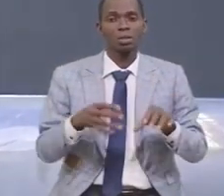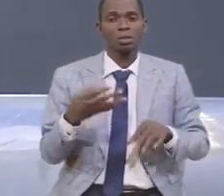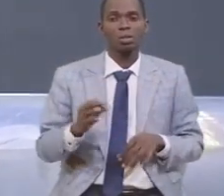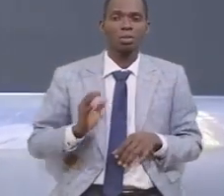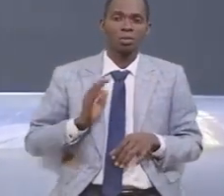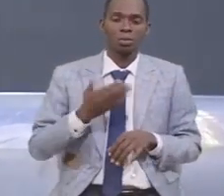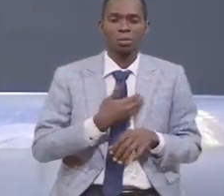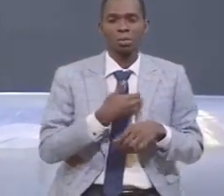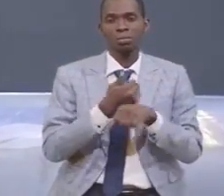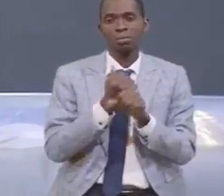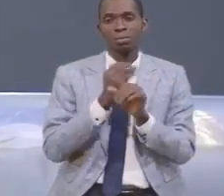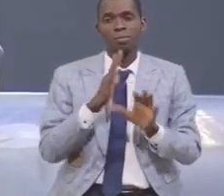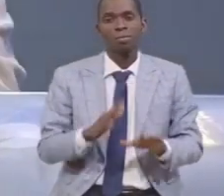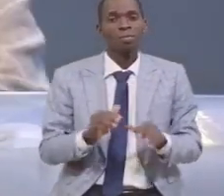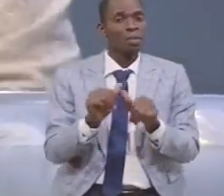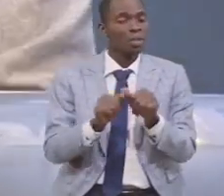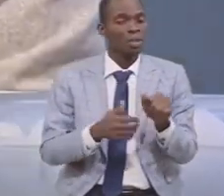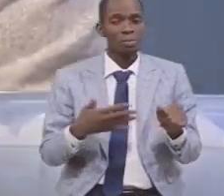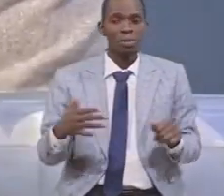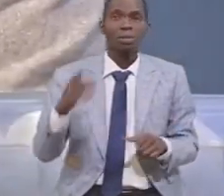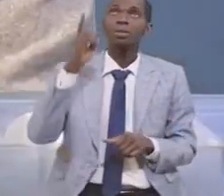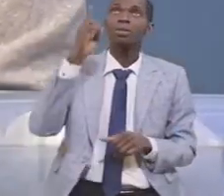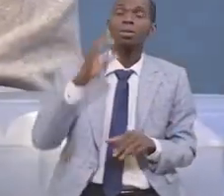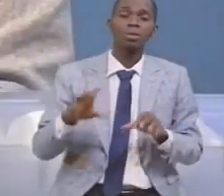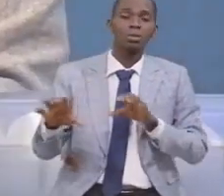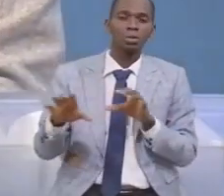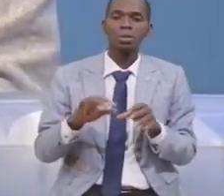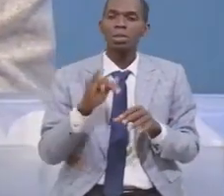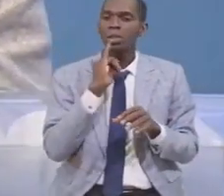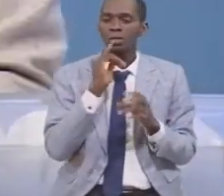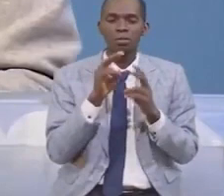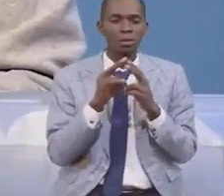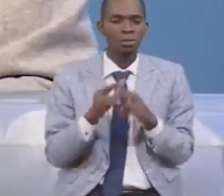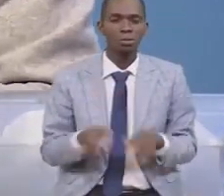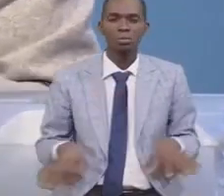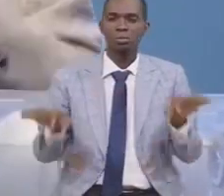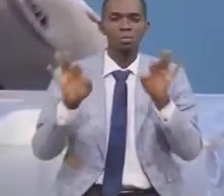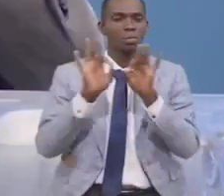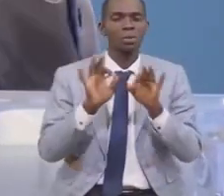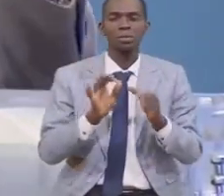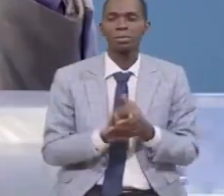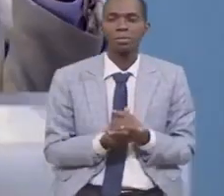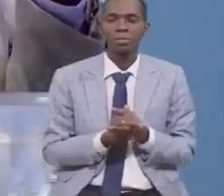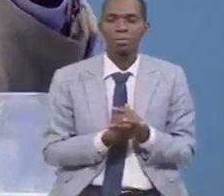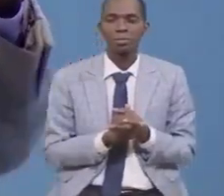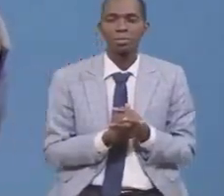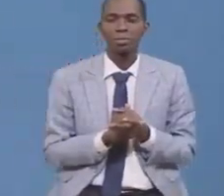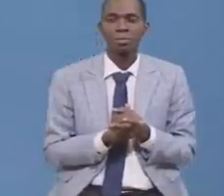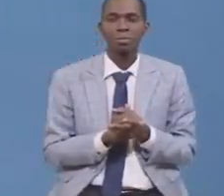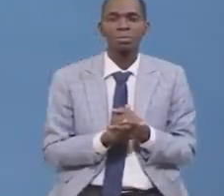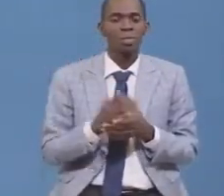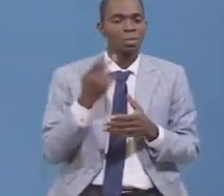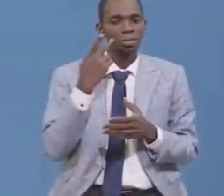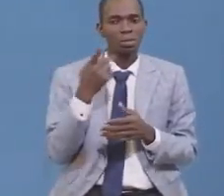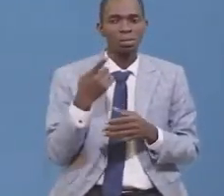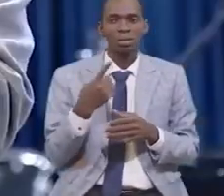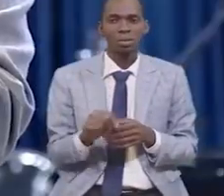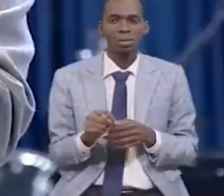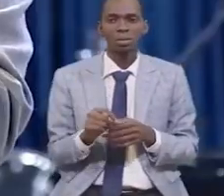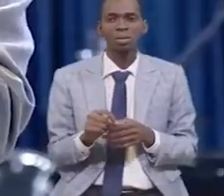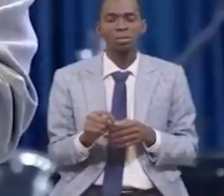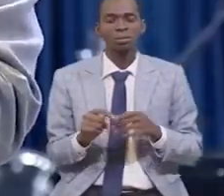God does is essential. దేవుడు చేయు ప్రతి కార్యము కూడా అత్యావశ్యకమైనది. Want to look at the thoughts of